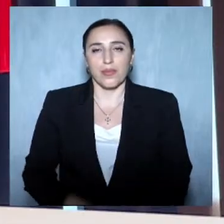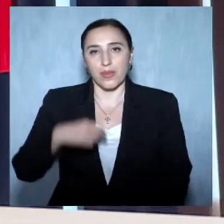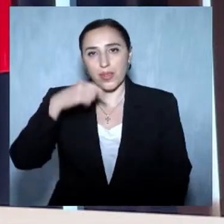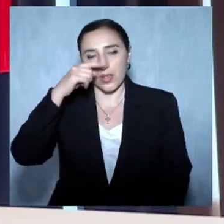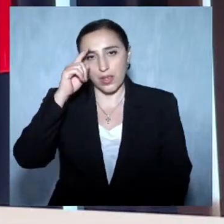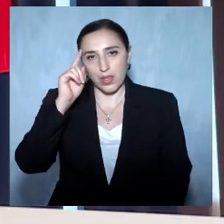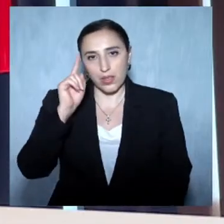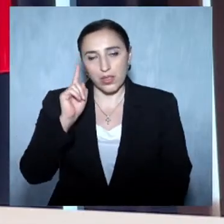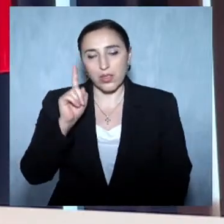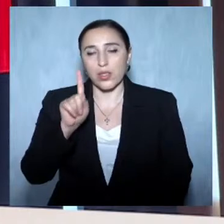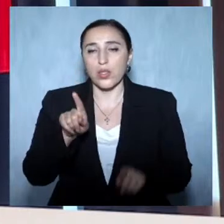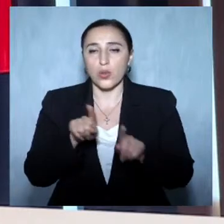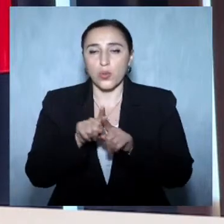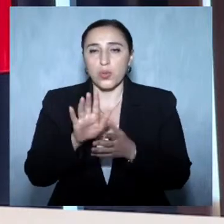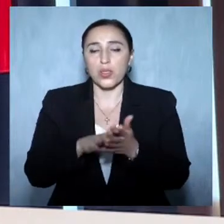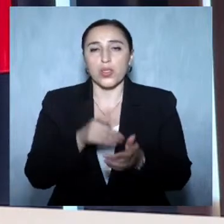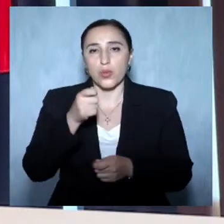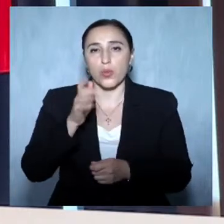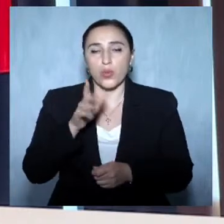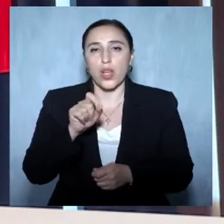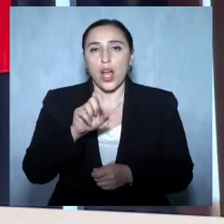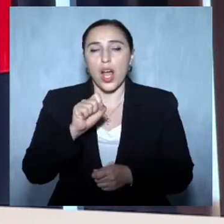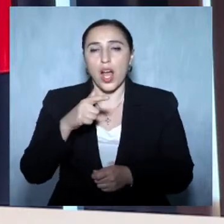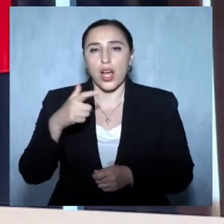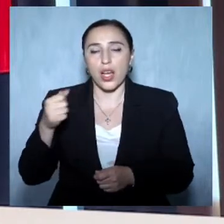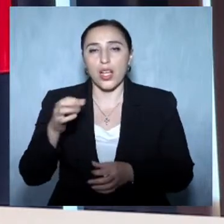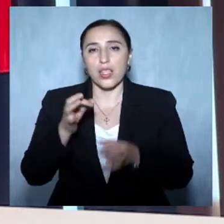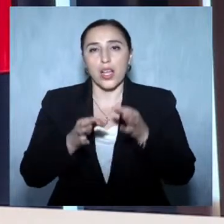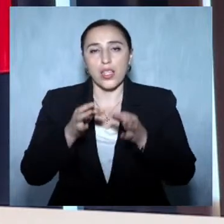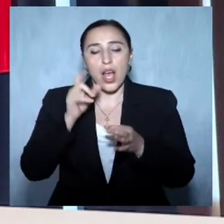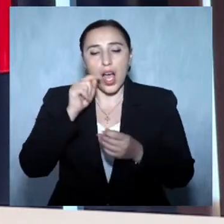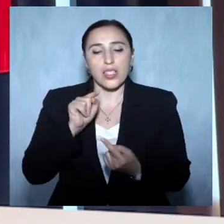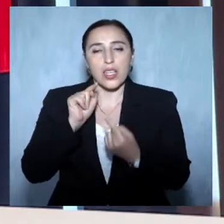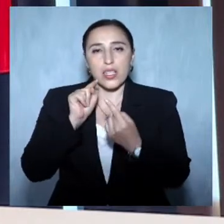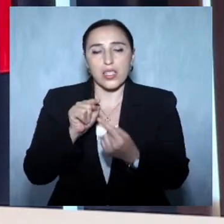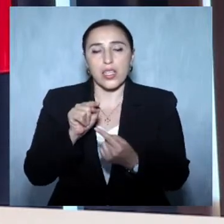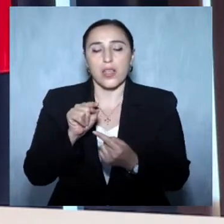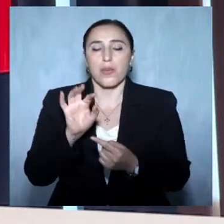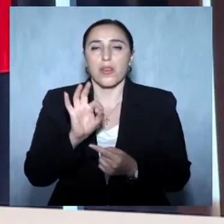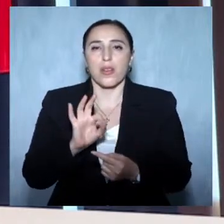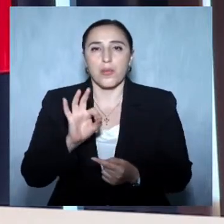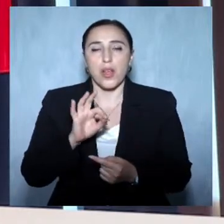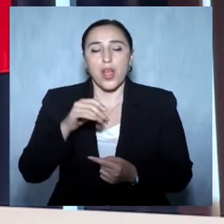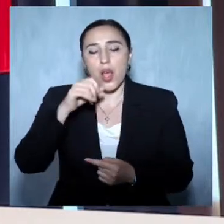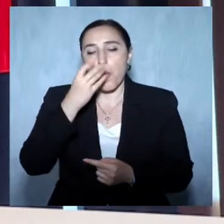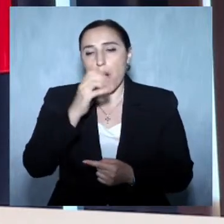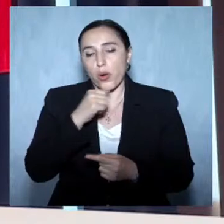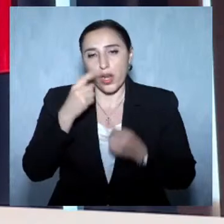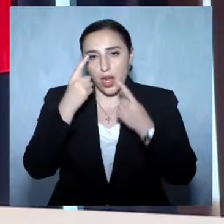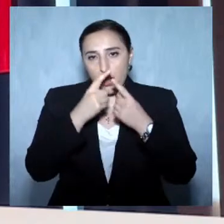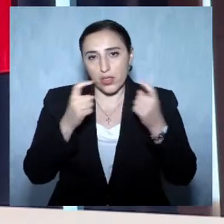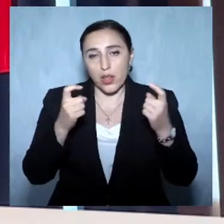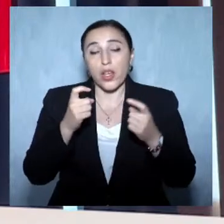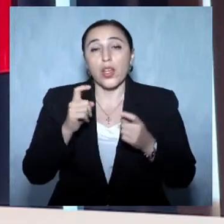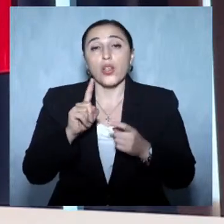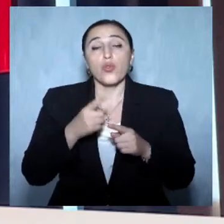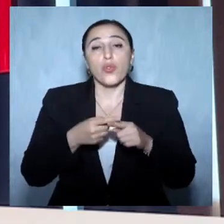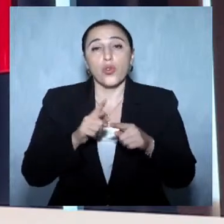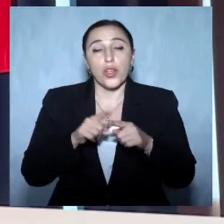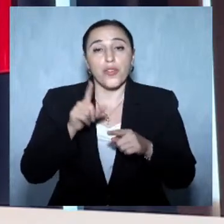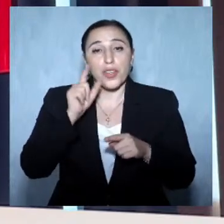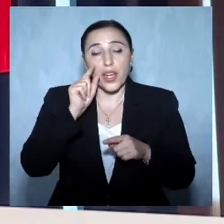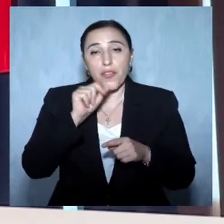Ադրբեջան նիր հերթին դիմելու է հասկանք Հագայի դատարան Հայաստանի դեմ հակնդեմ հայցով բակուն այս մասին հաղորդեց ժամեր անց երբ հայտնի դարձավ, որ երևանը